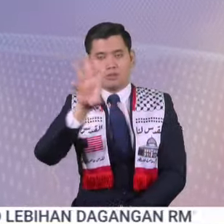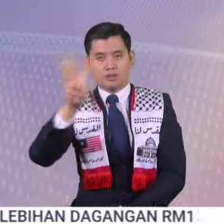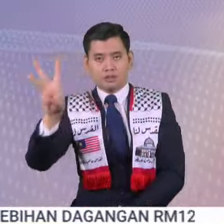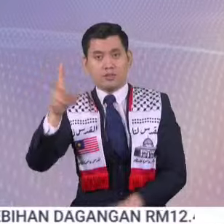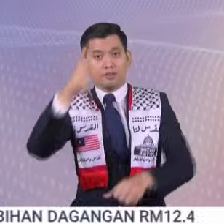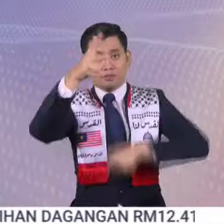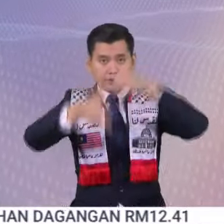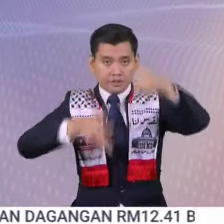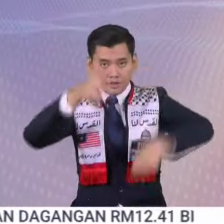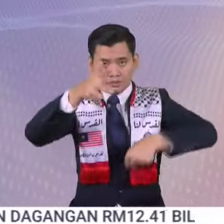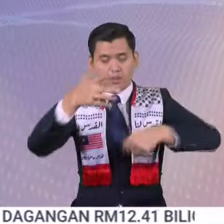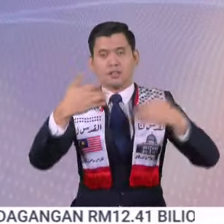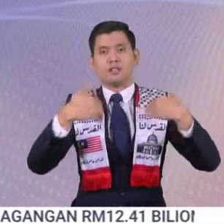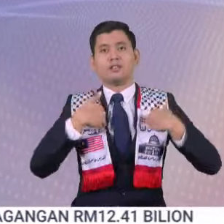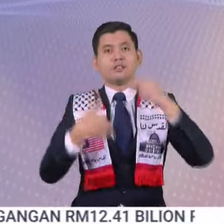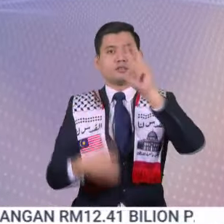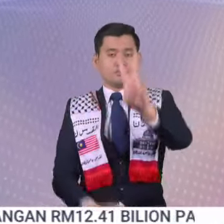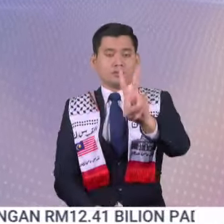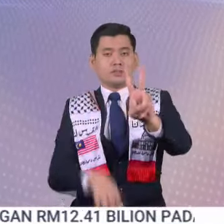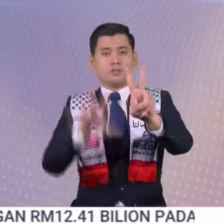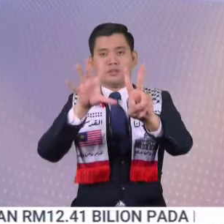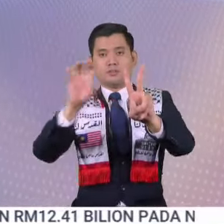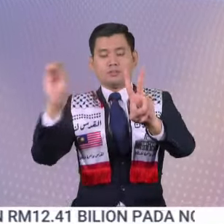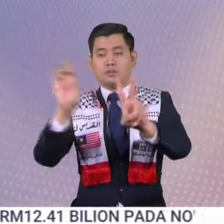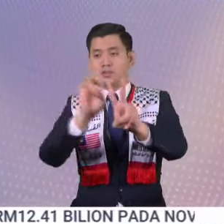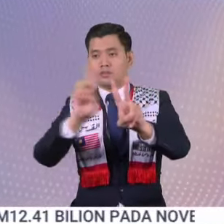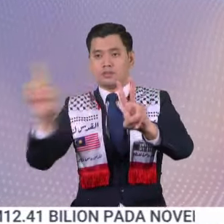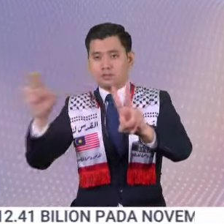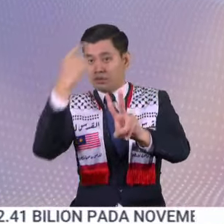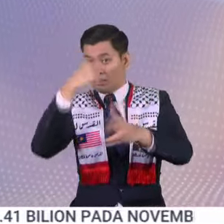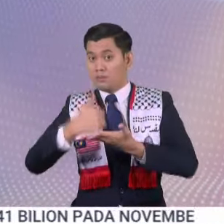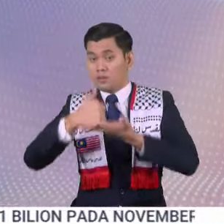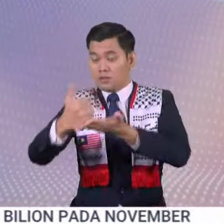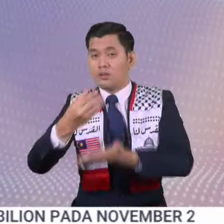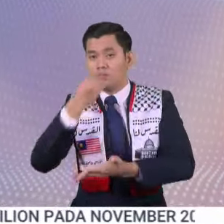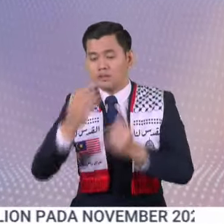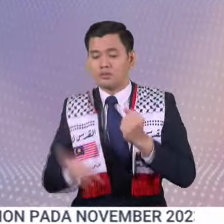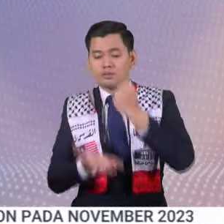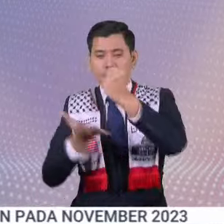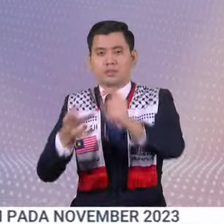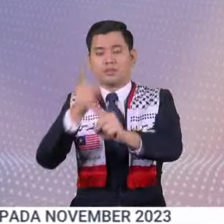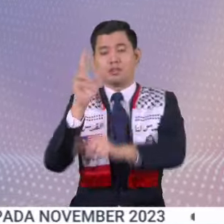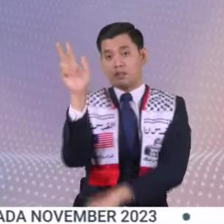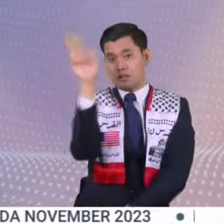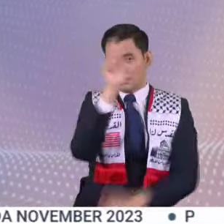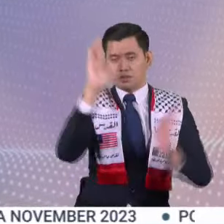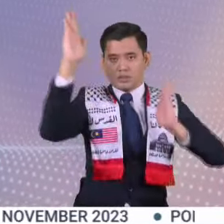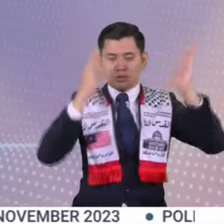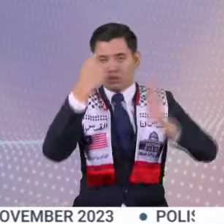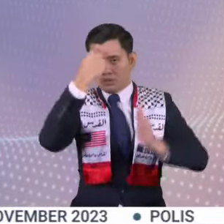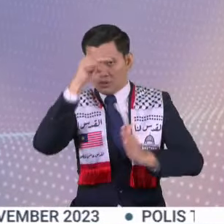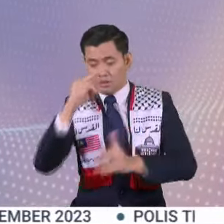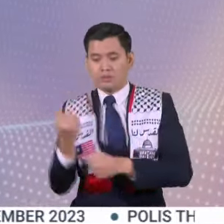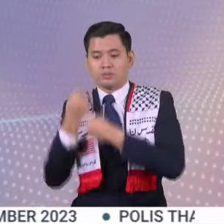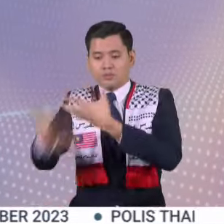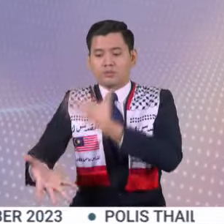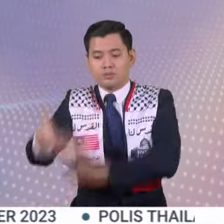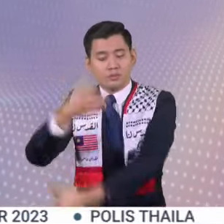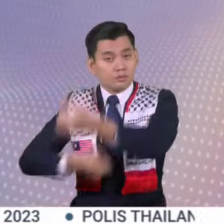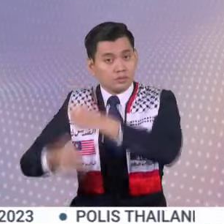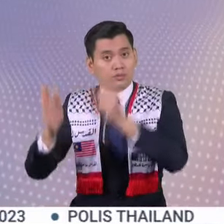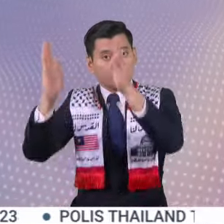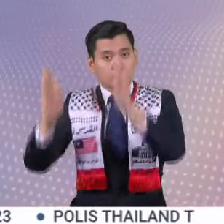filem sejumlah r250,000 untuk bantuan makanan diperuntukkan oleh kerajaan pusat untuk nelayan terutama di Zon